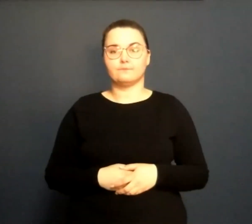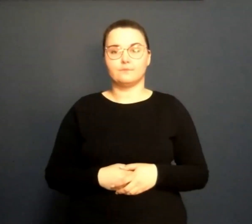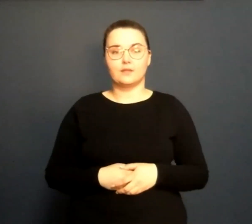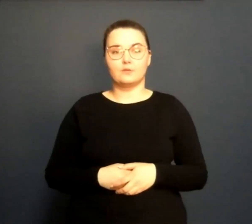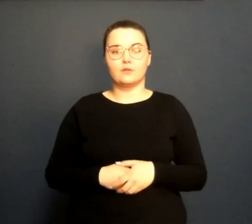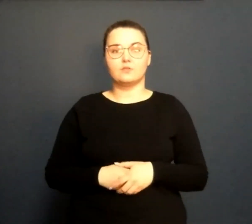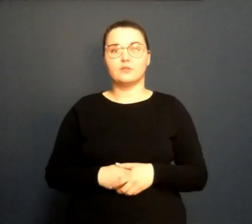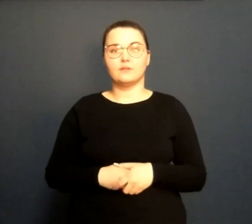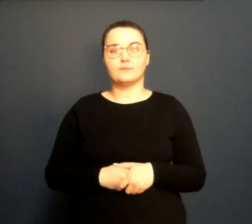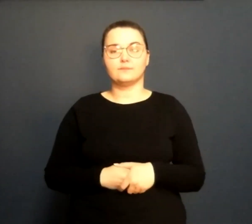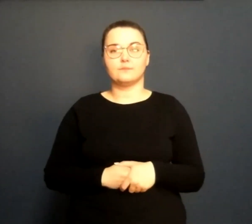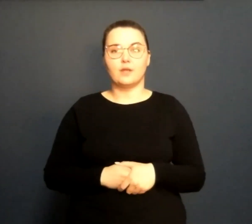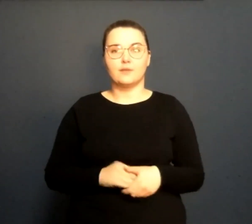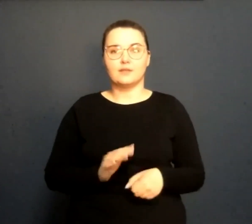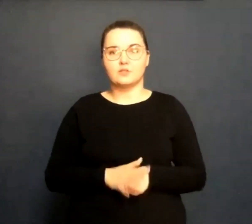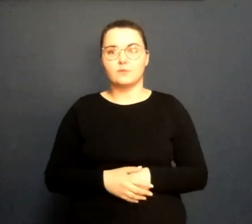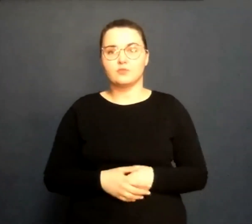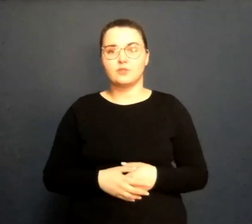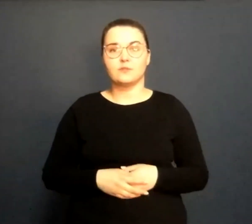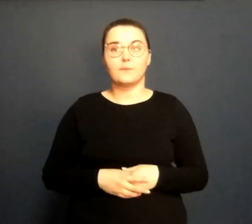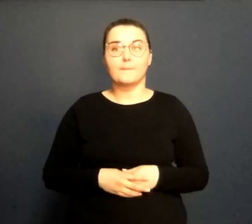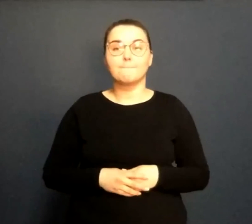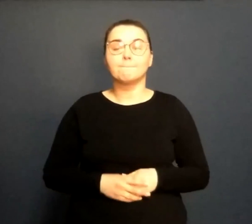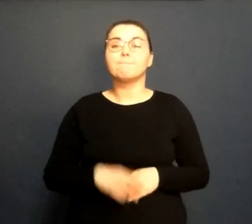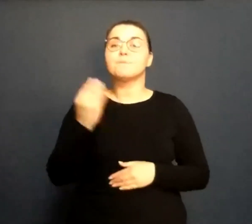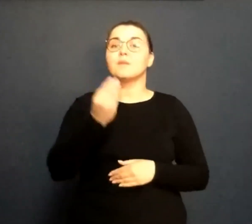Jeśli mógłbym poprosić jeszcze o jedną ostatnią rzecz.